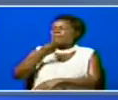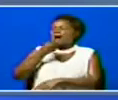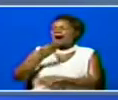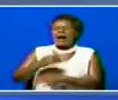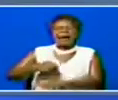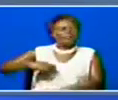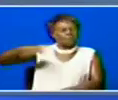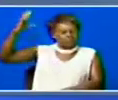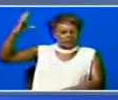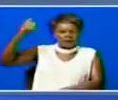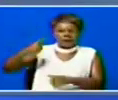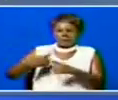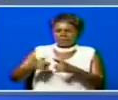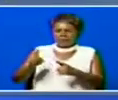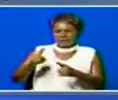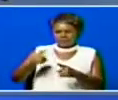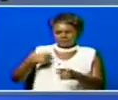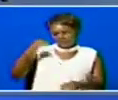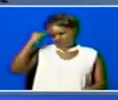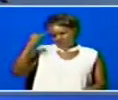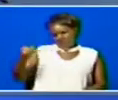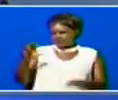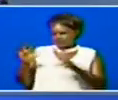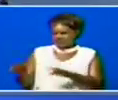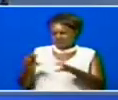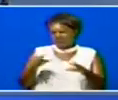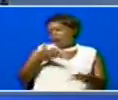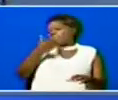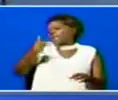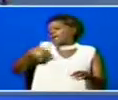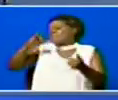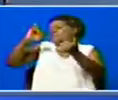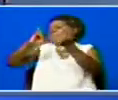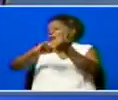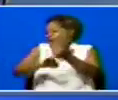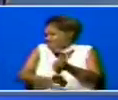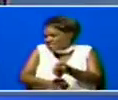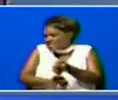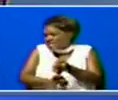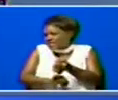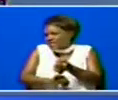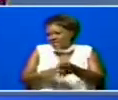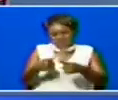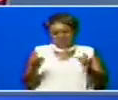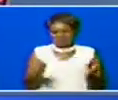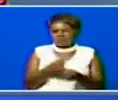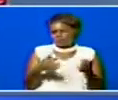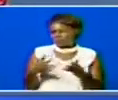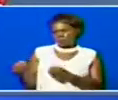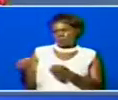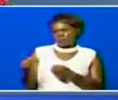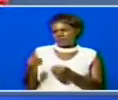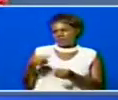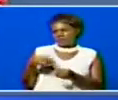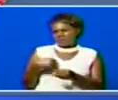mkubwa. Mm. But nikawa nina imagine ile mateso ninapitia fadhali nitoroke tu but nikawa pia siwezi toroka kwa sababu